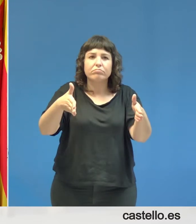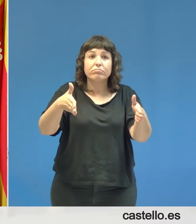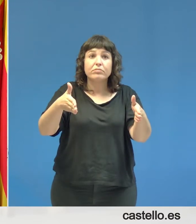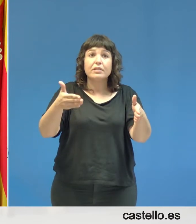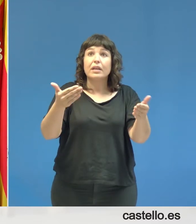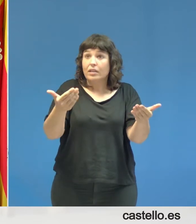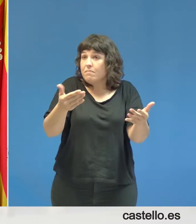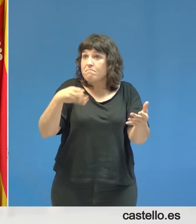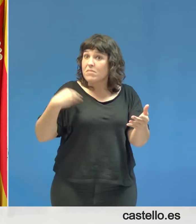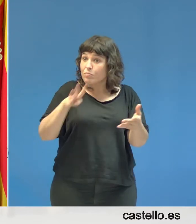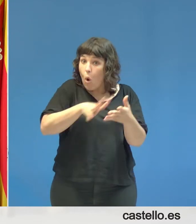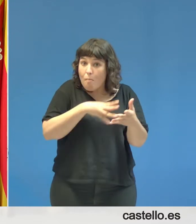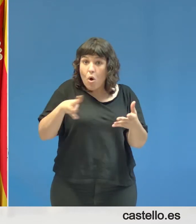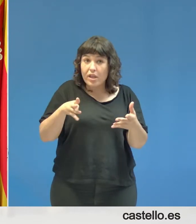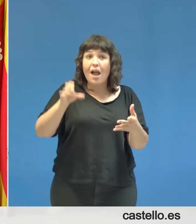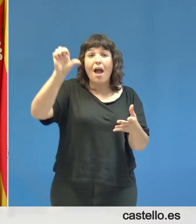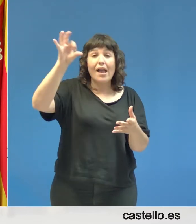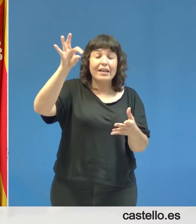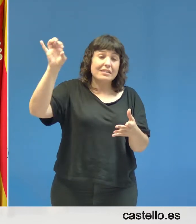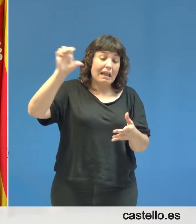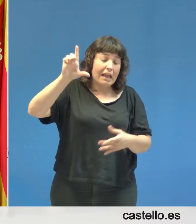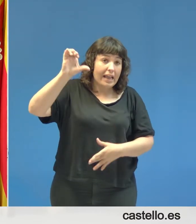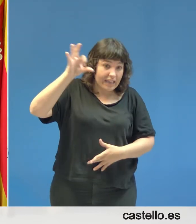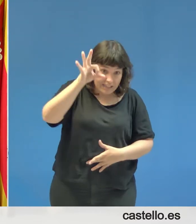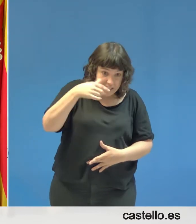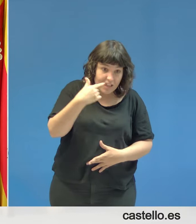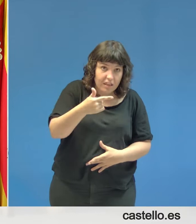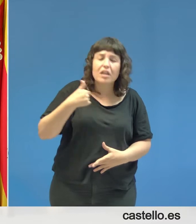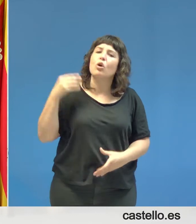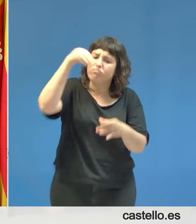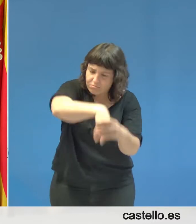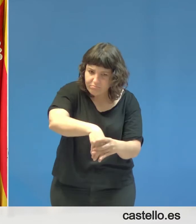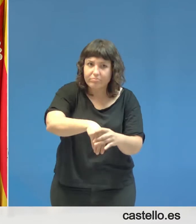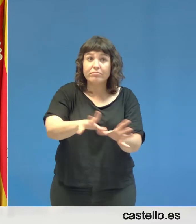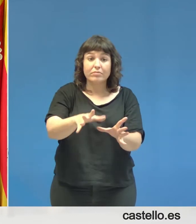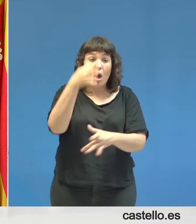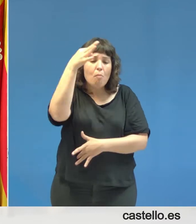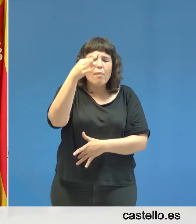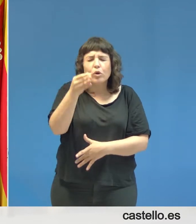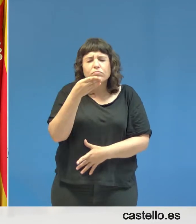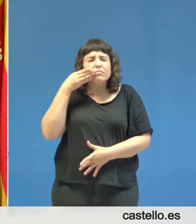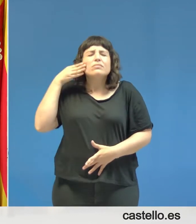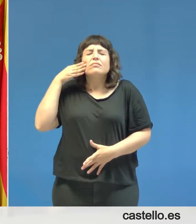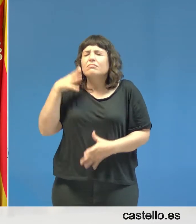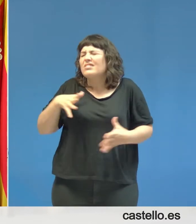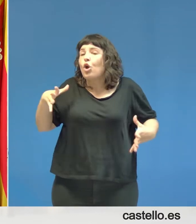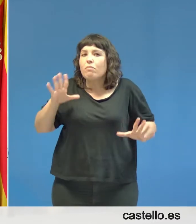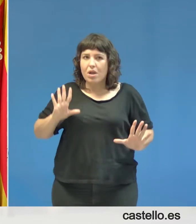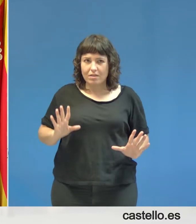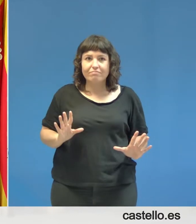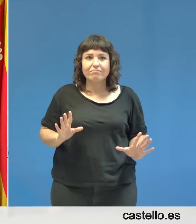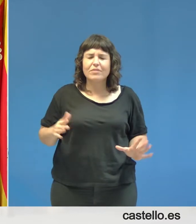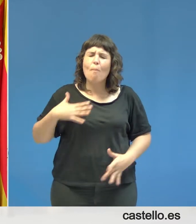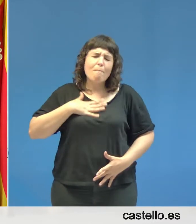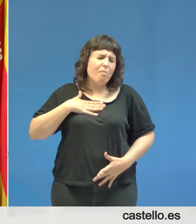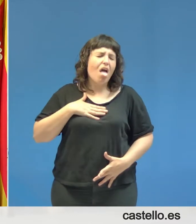diu el poema d'Estellers, en la pols. Ha estat, poble de Castelló, un honor grandíssim. Ha estat un plaer, a